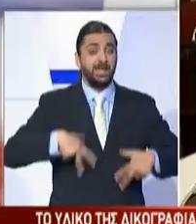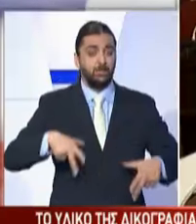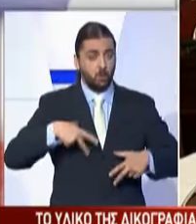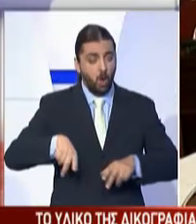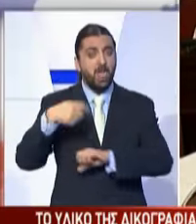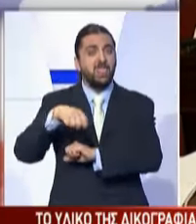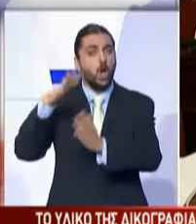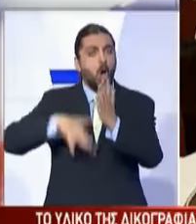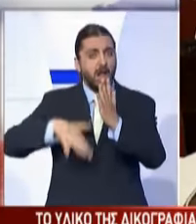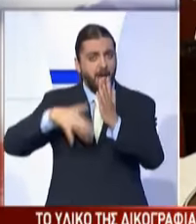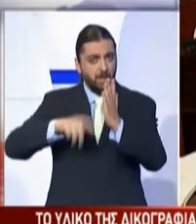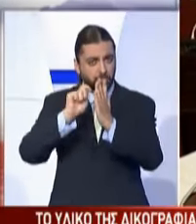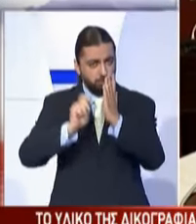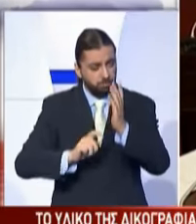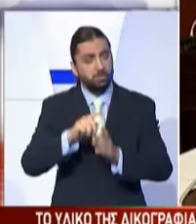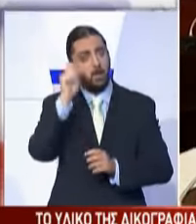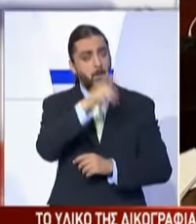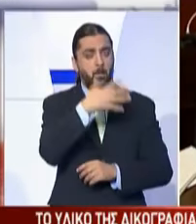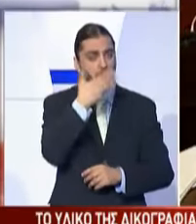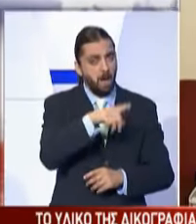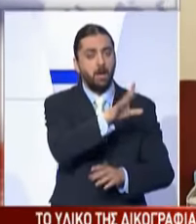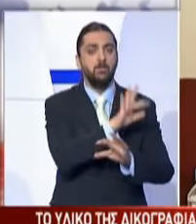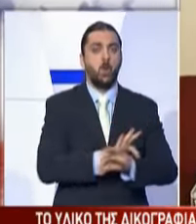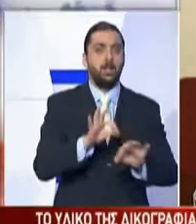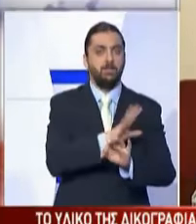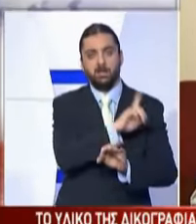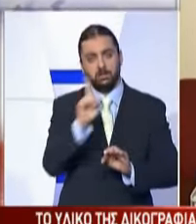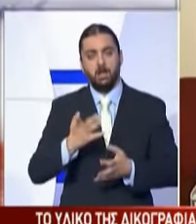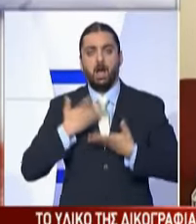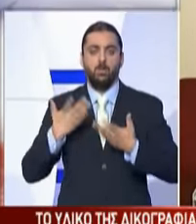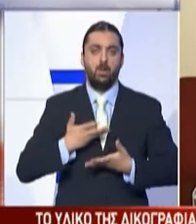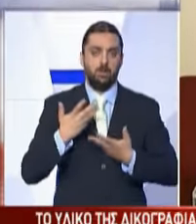Επιτροπή προκειμένου να προετοιμαστεί για την κατάθεσή του.